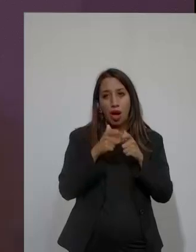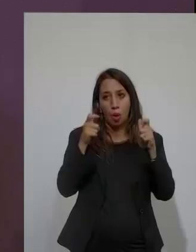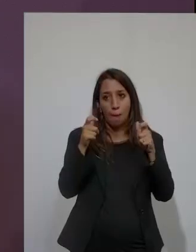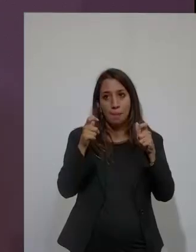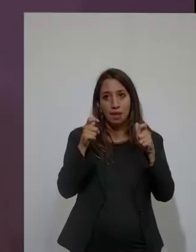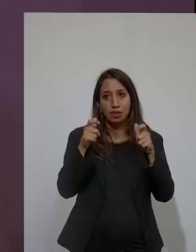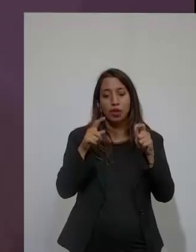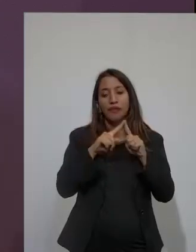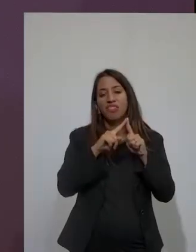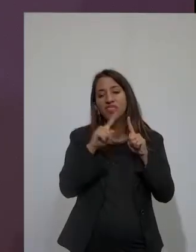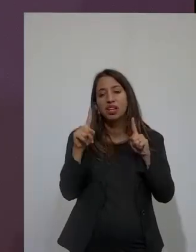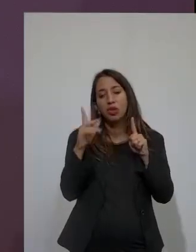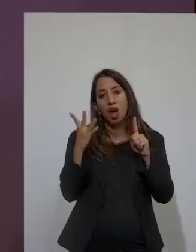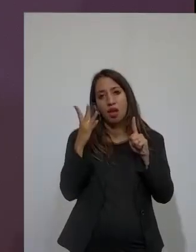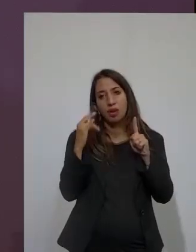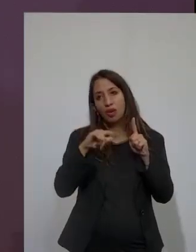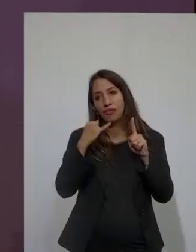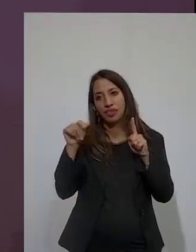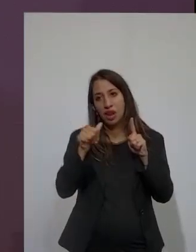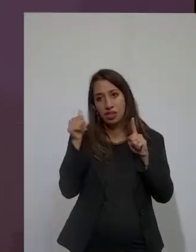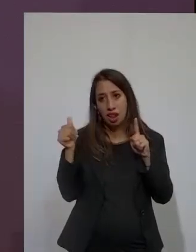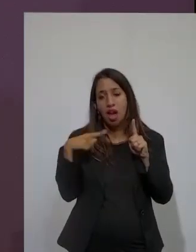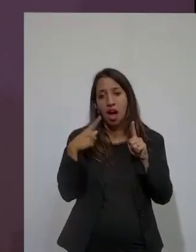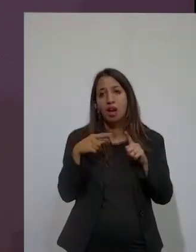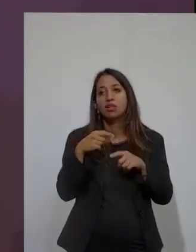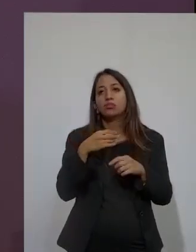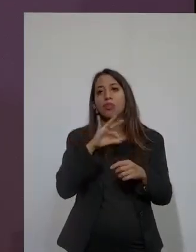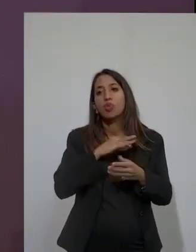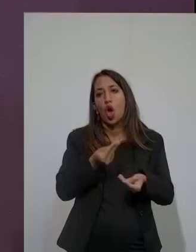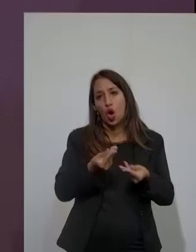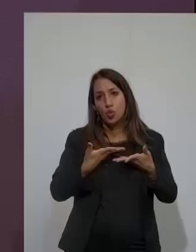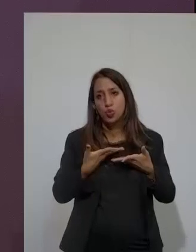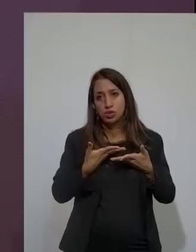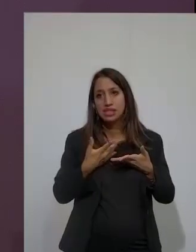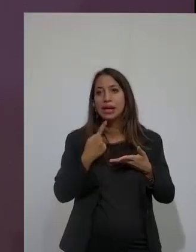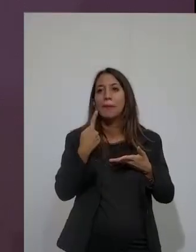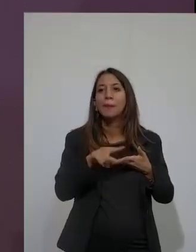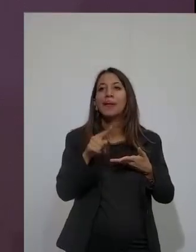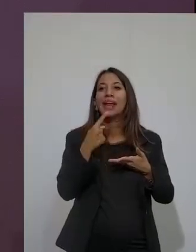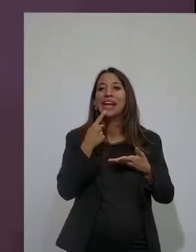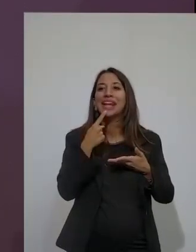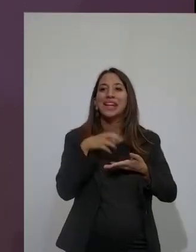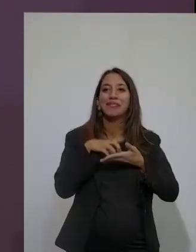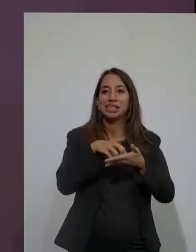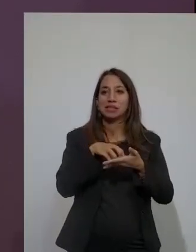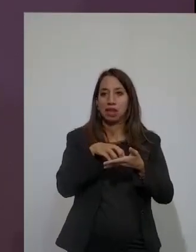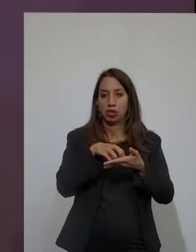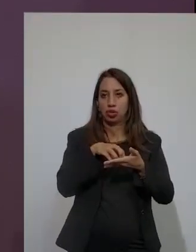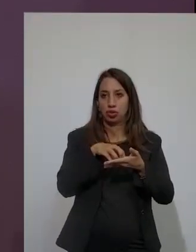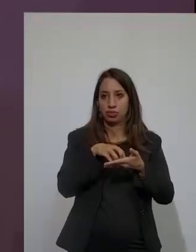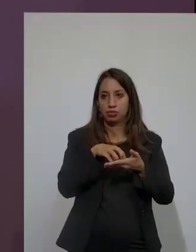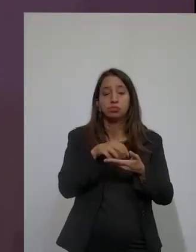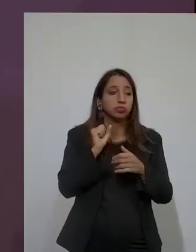al termine dell'anno, un super bonus per chi investe, anche al 110%, per chi